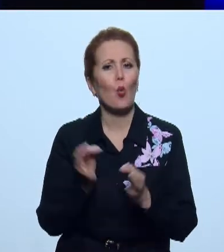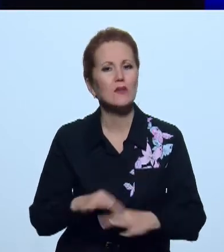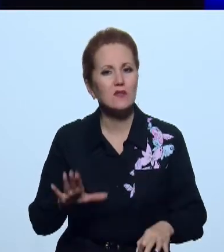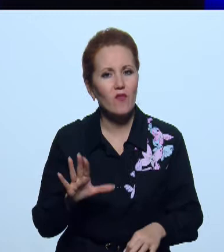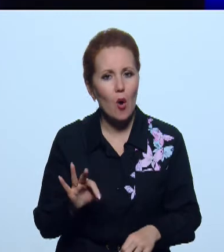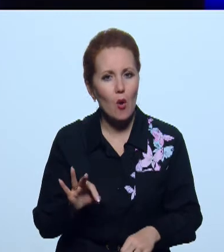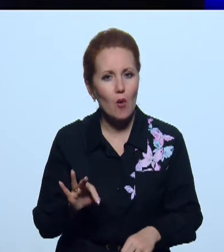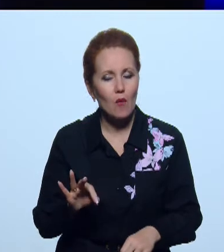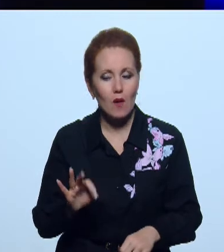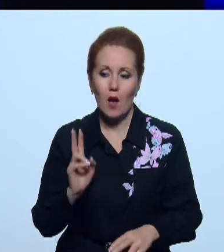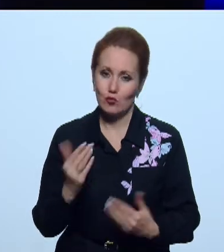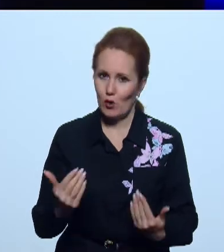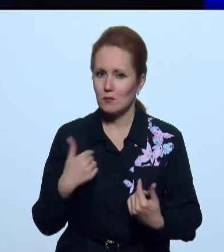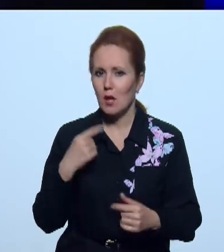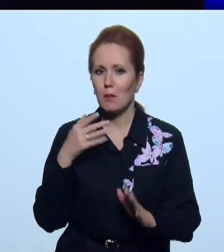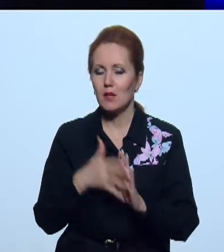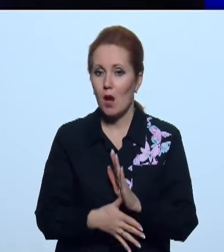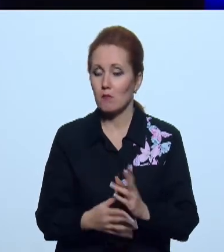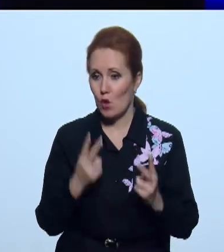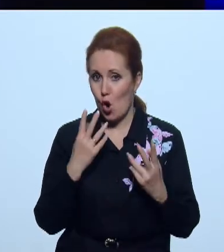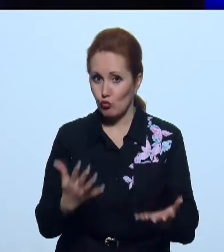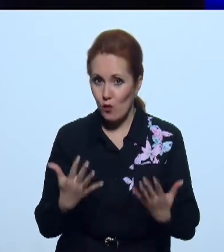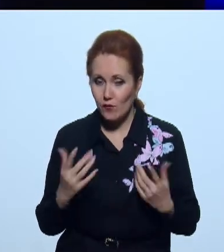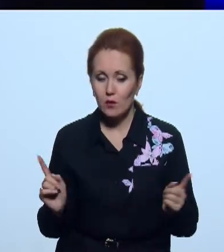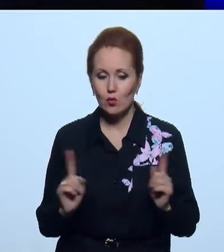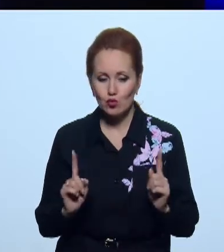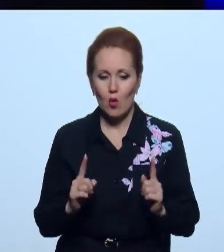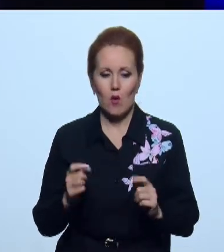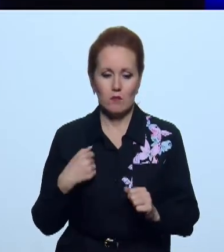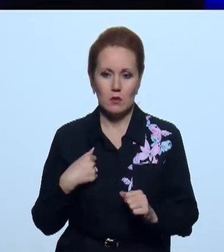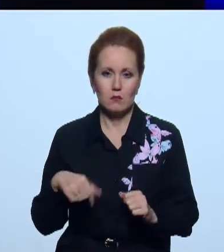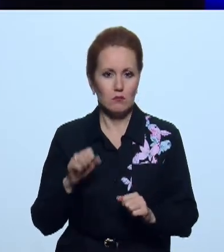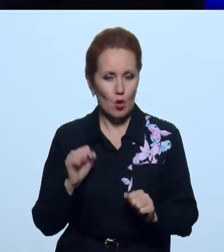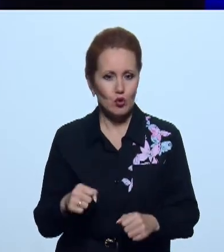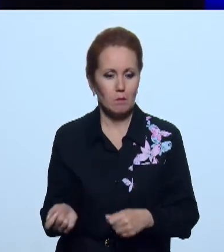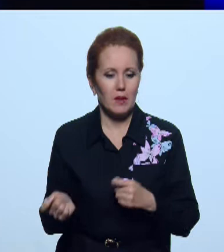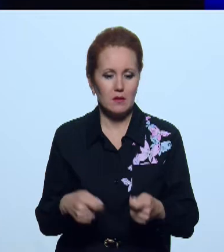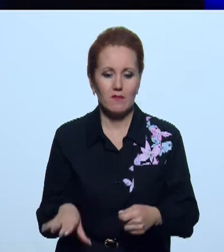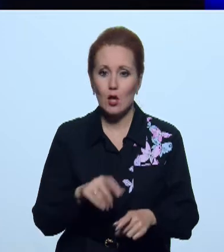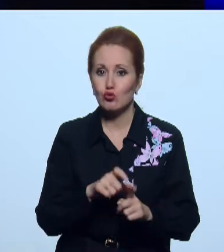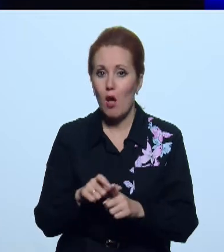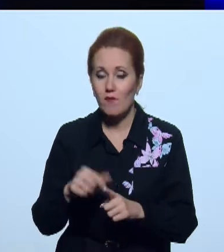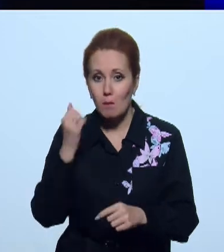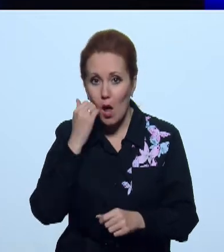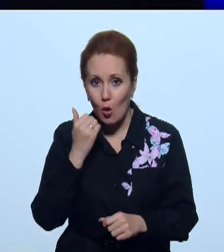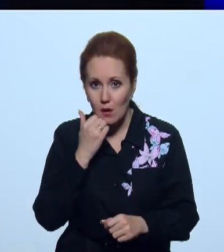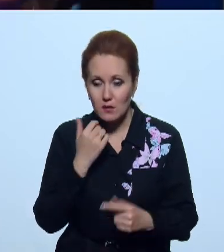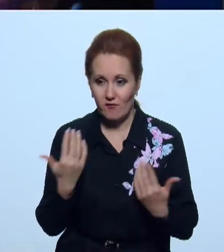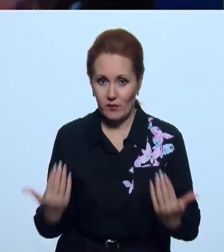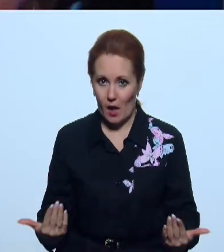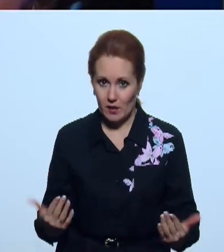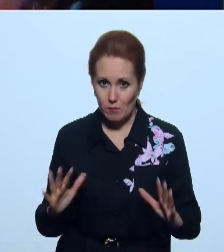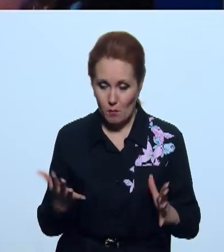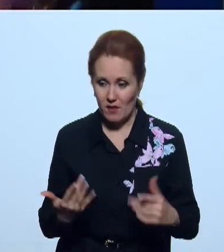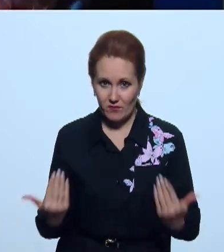мы, конечно, понимаем, очевидно, что мы можем принести все слова благодарности в данный момент, да, в